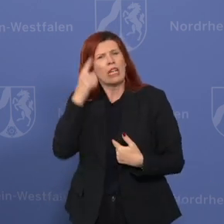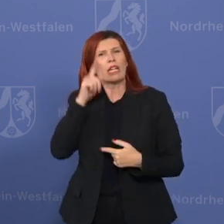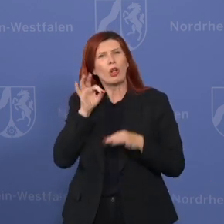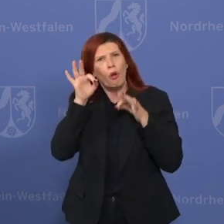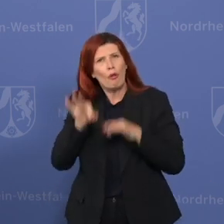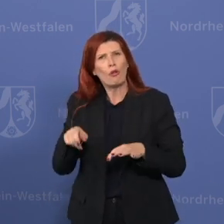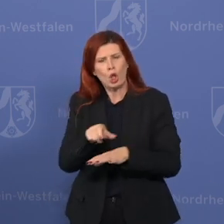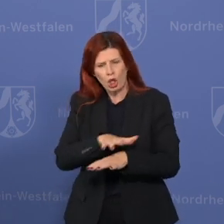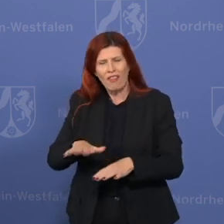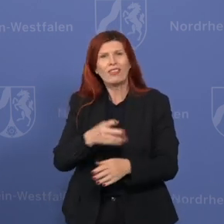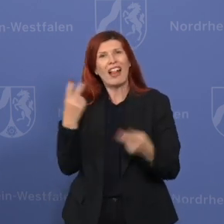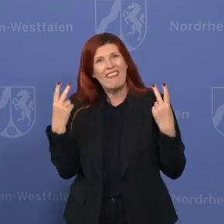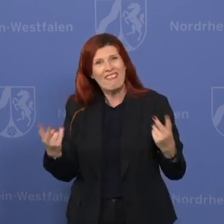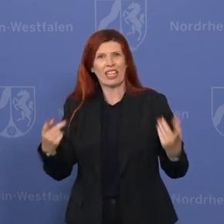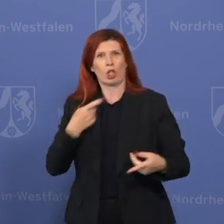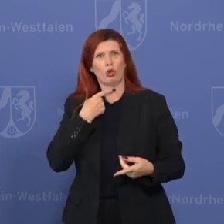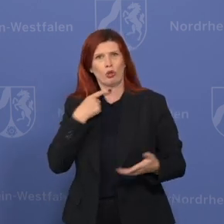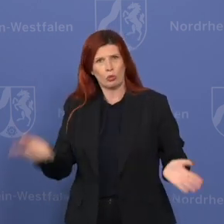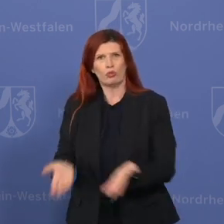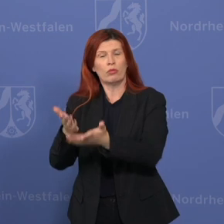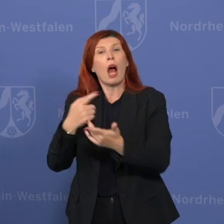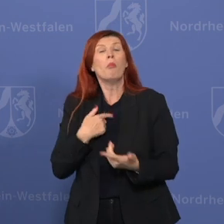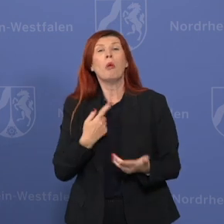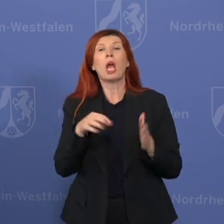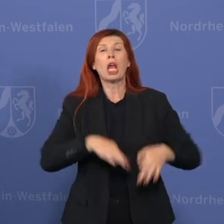Alles andere halte ich für nicht verantwortlich.